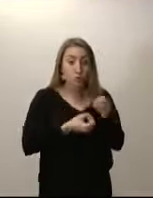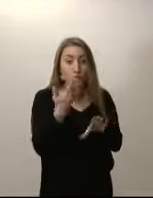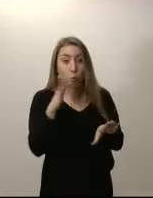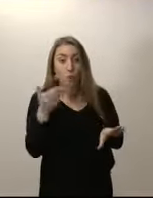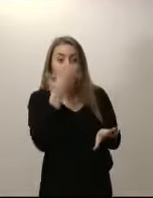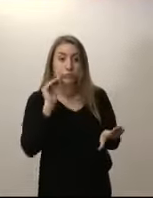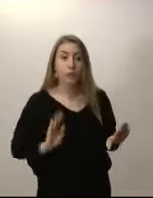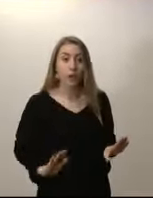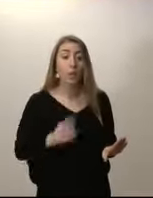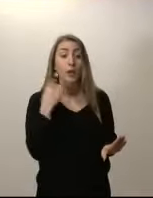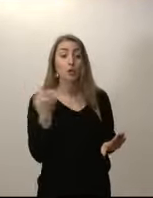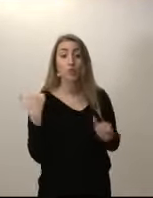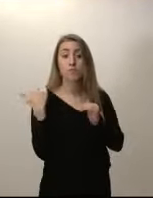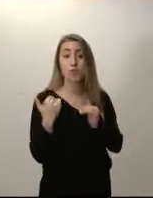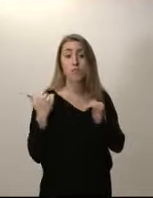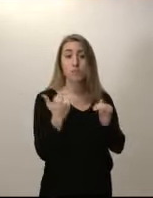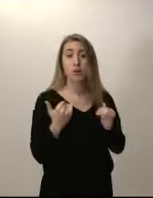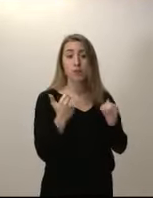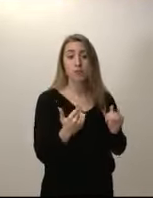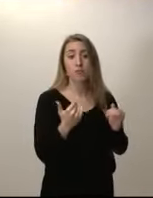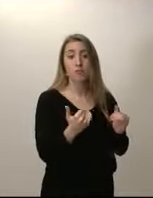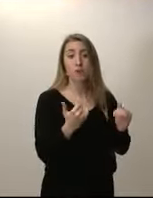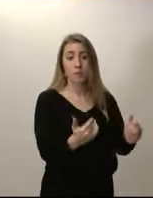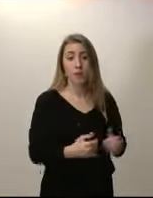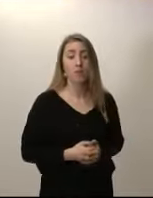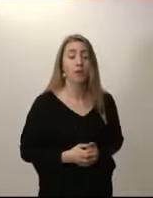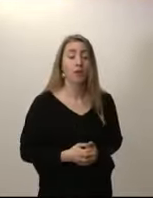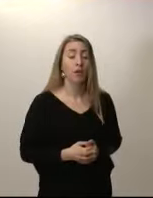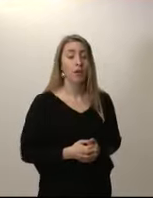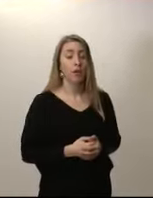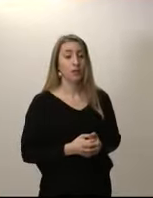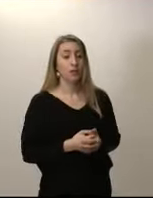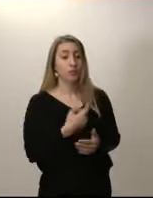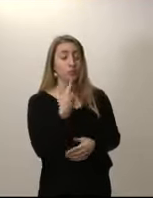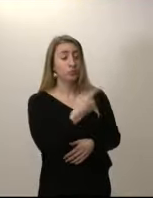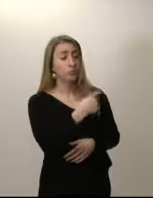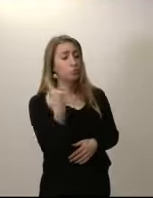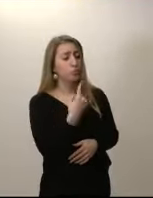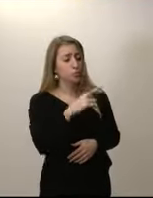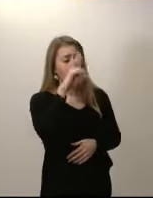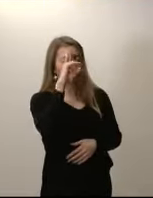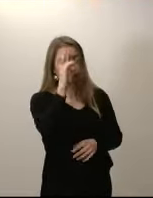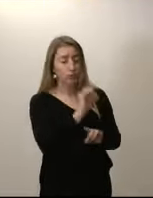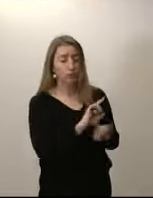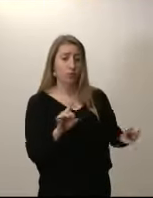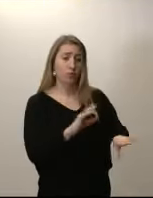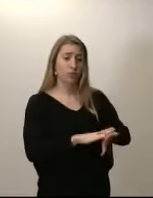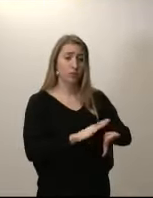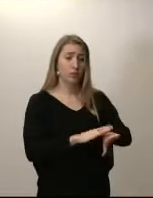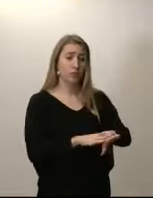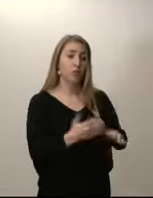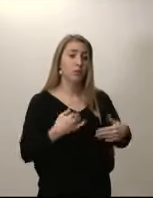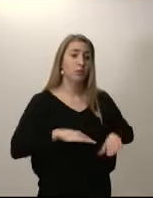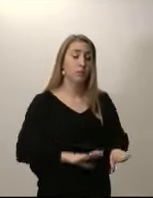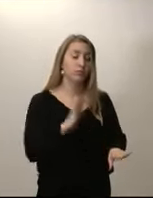du même, vous êtes toujours du même tonneau. Vous n'avez pas toujours raison, mais encore une fois,